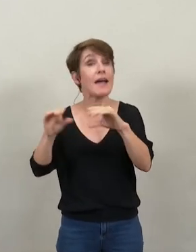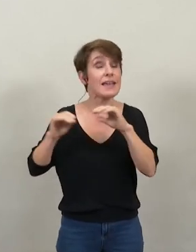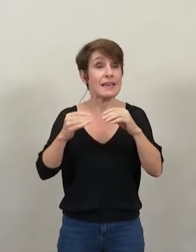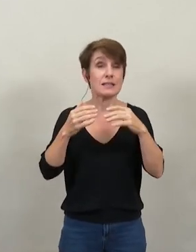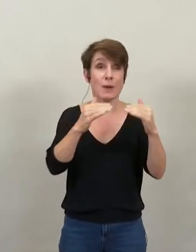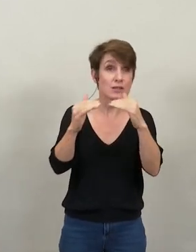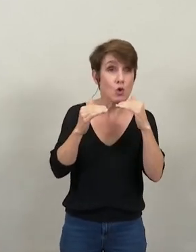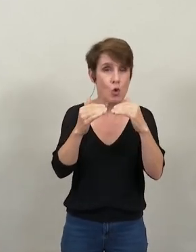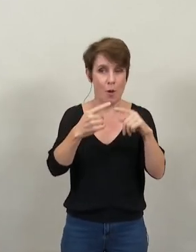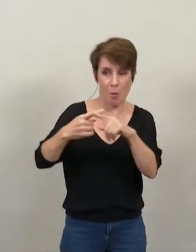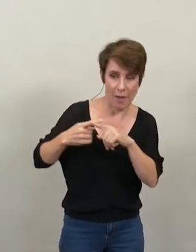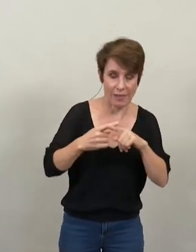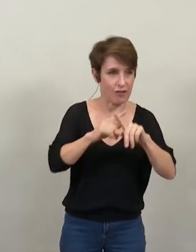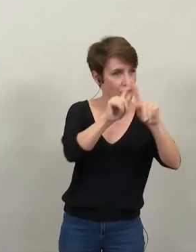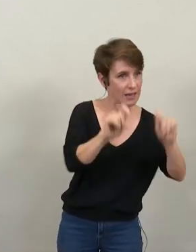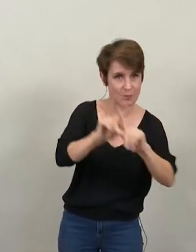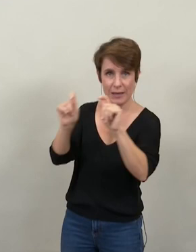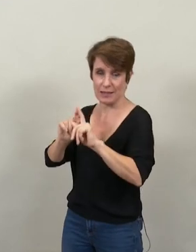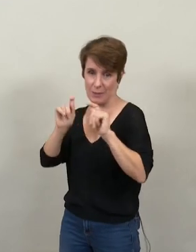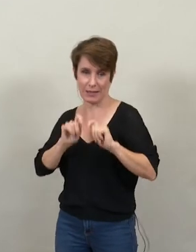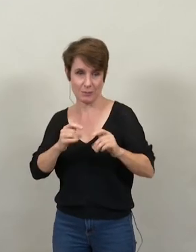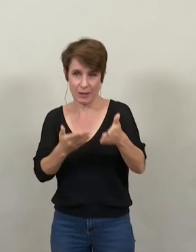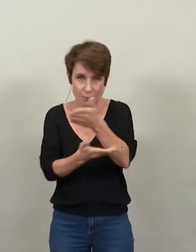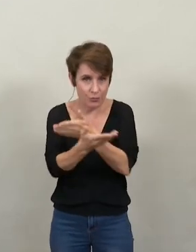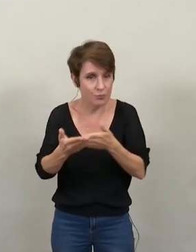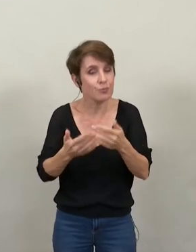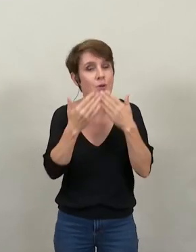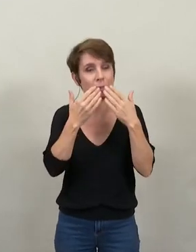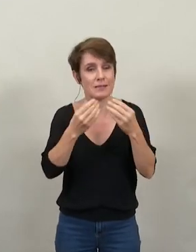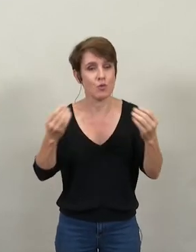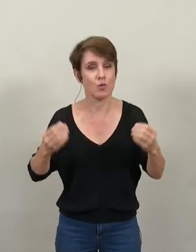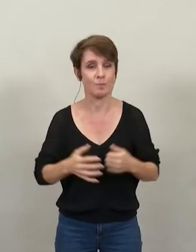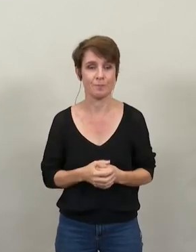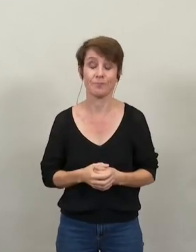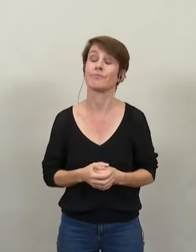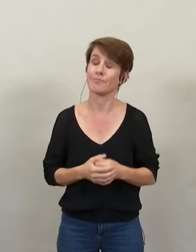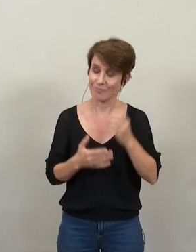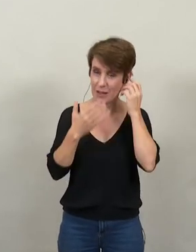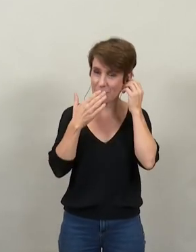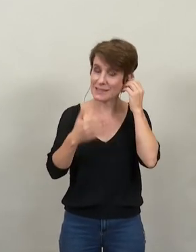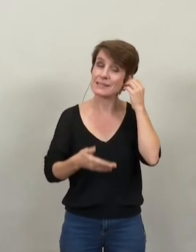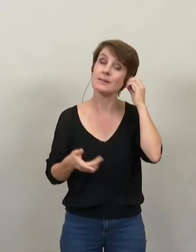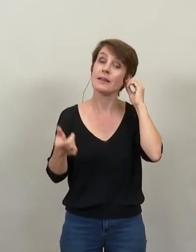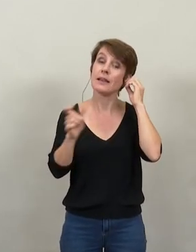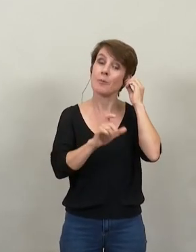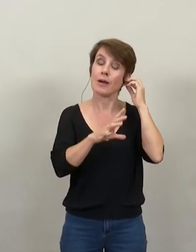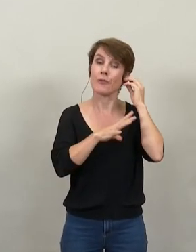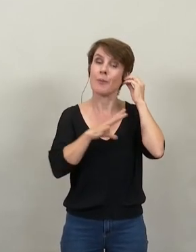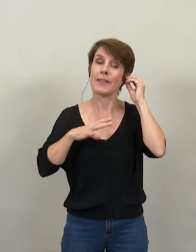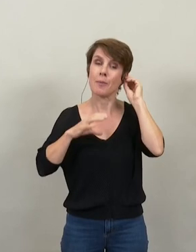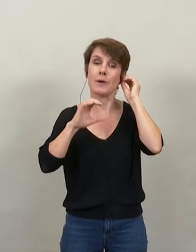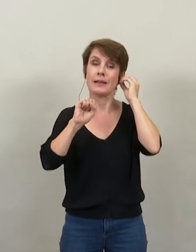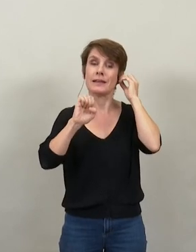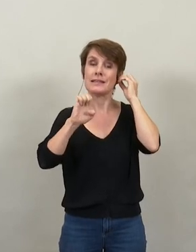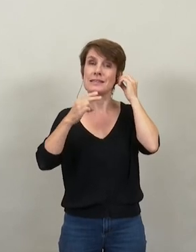dans le respect de chacun merci beaucoup merci Madame SEMPO merci Monsieur le Maire